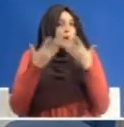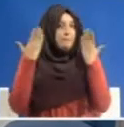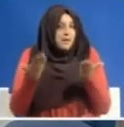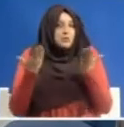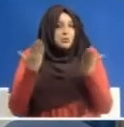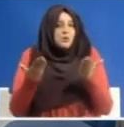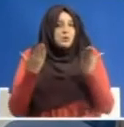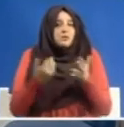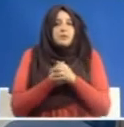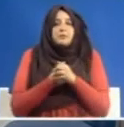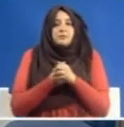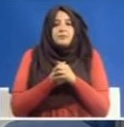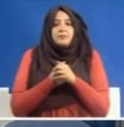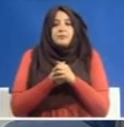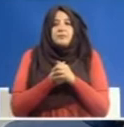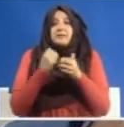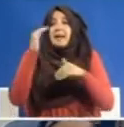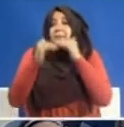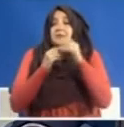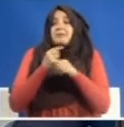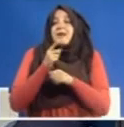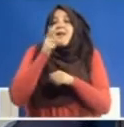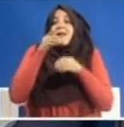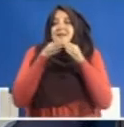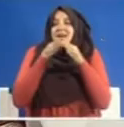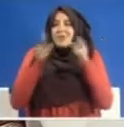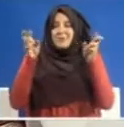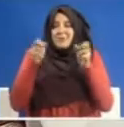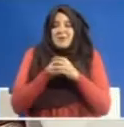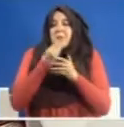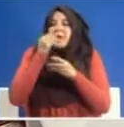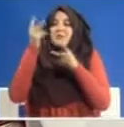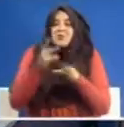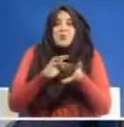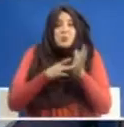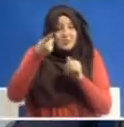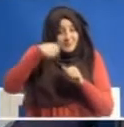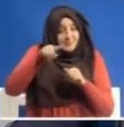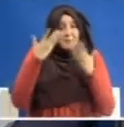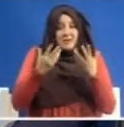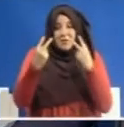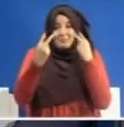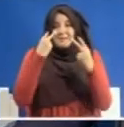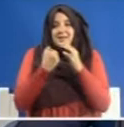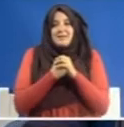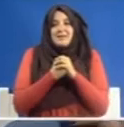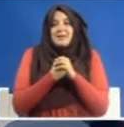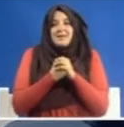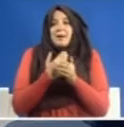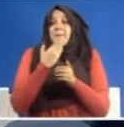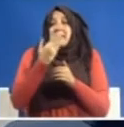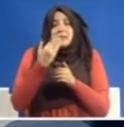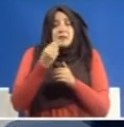هذه الساعة من الزمن برنامجكم هل سألوا، أهلا ومرحبا بكل من التحق بنا اللحظة، ومرحبا